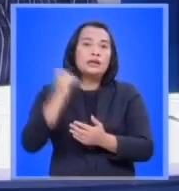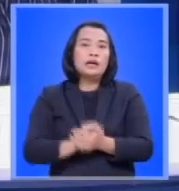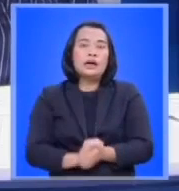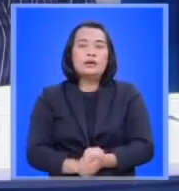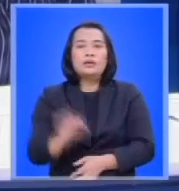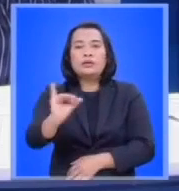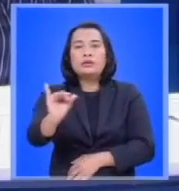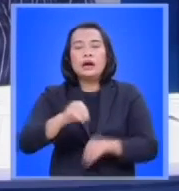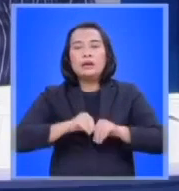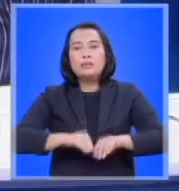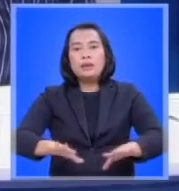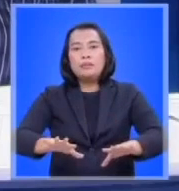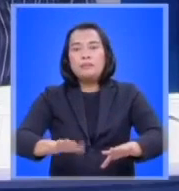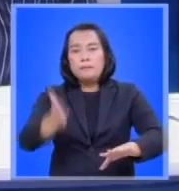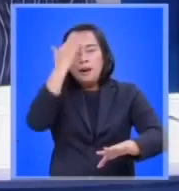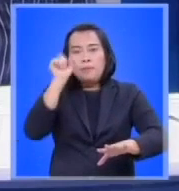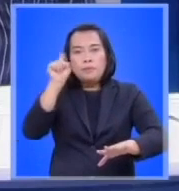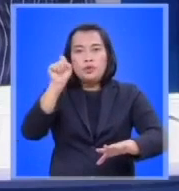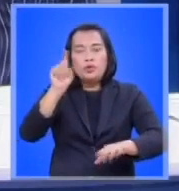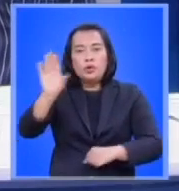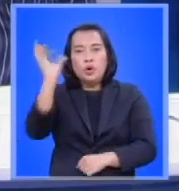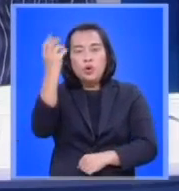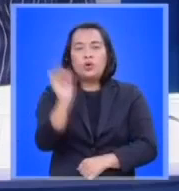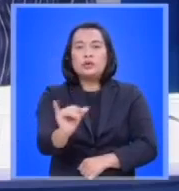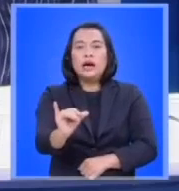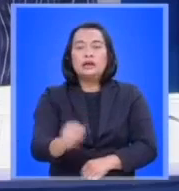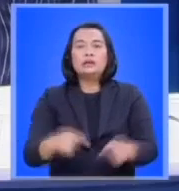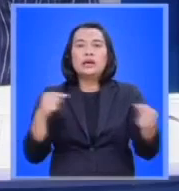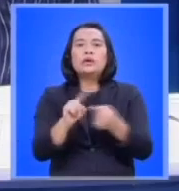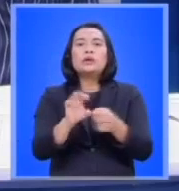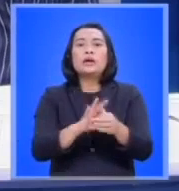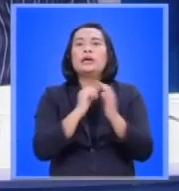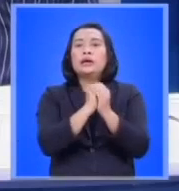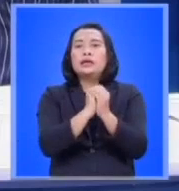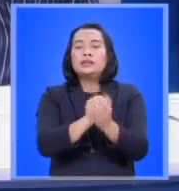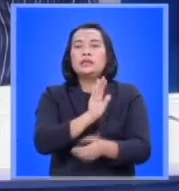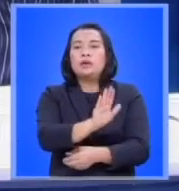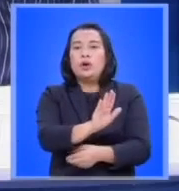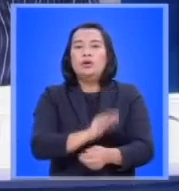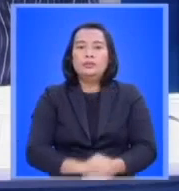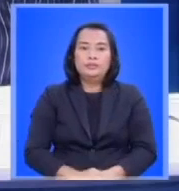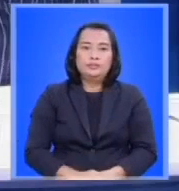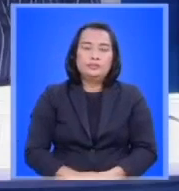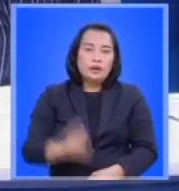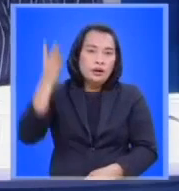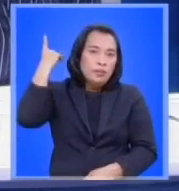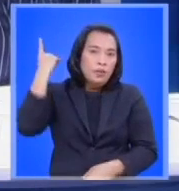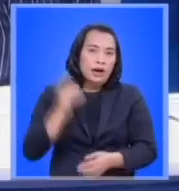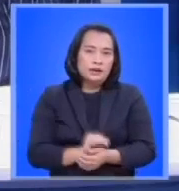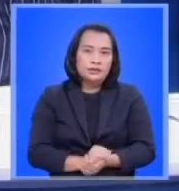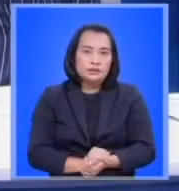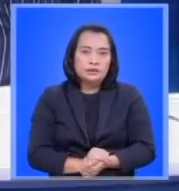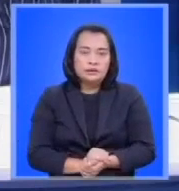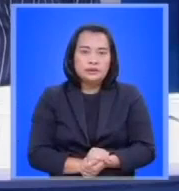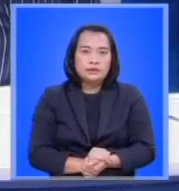ว่าเป็นสถานการณ์ฉุกเฉินของโลกนะคะเป็นสถานการณ์ฉุกเฉินเฉพาะในประเทศจีนเท่านั้นล่าสุดค่ะคุณผู้ชมคะเมื่อวานนี้มีท่าทีที่น่าส